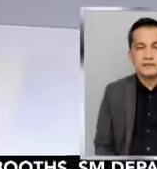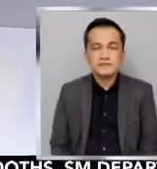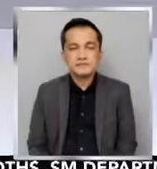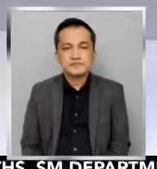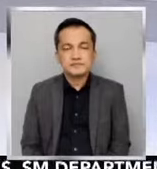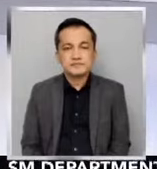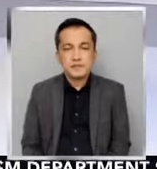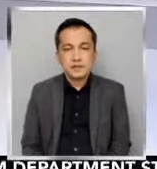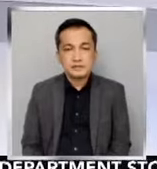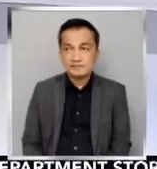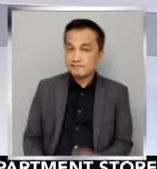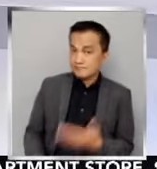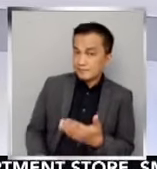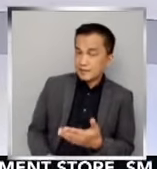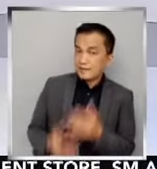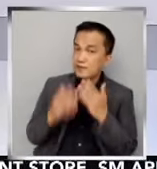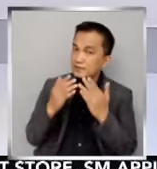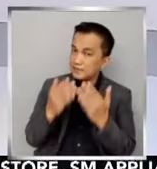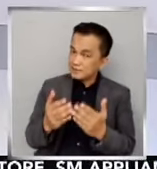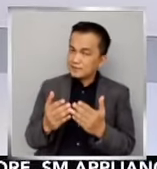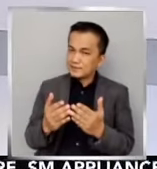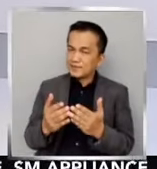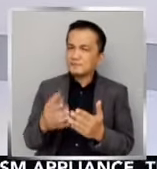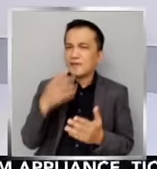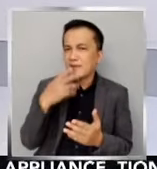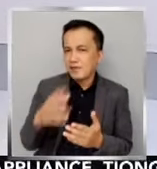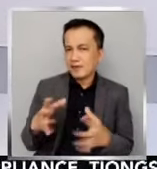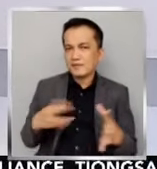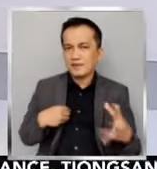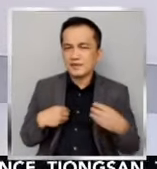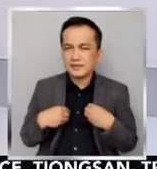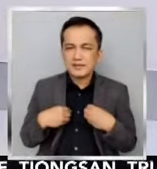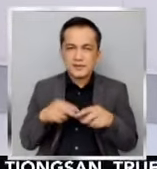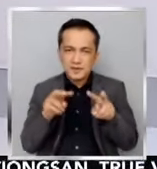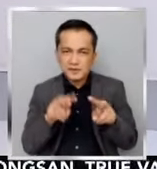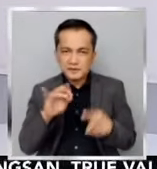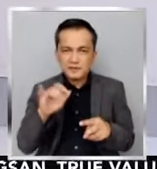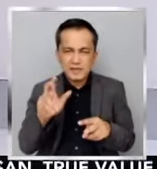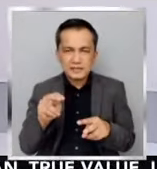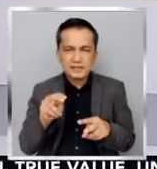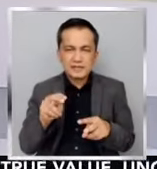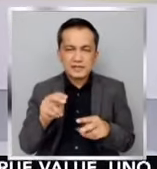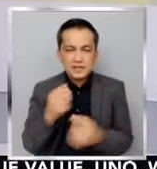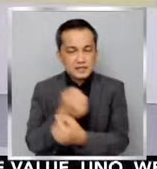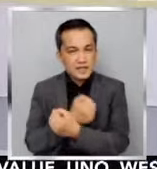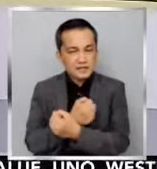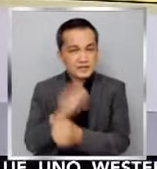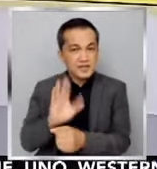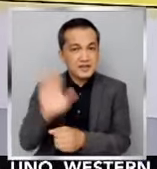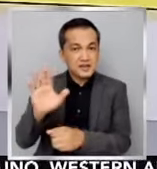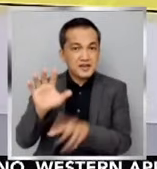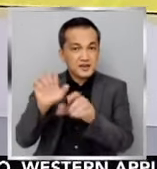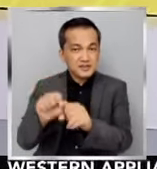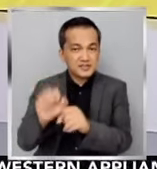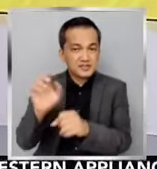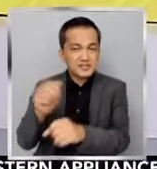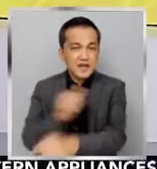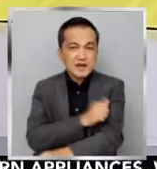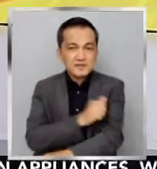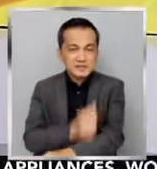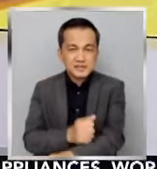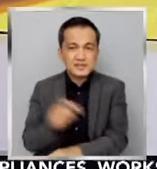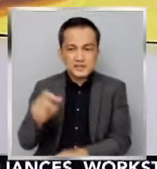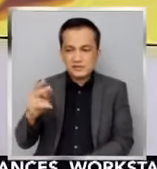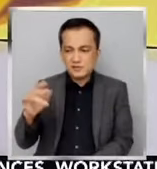Bilang pasusalamat sa mainit na pagtangkilik sa ng fans sa Love is Cutting Your in His Arms, nagpakilig sina Sofia Pablo at Allen